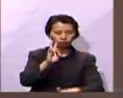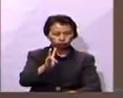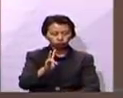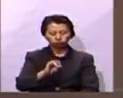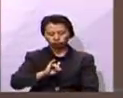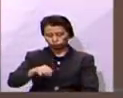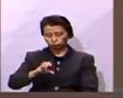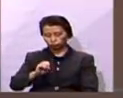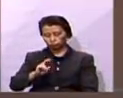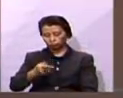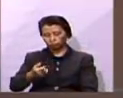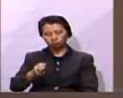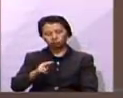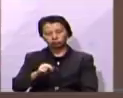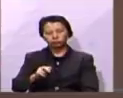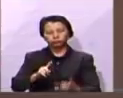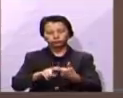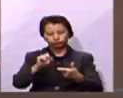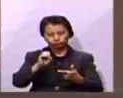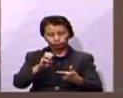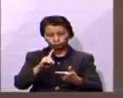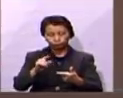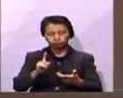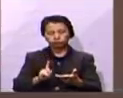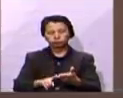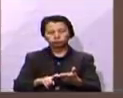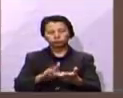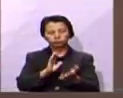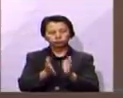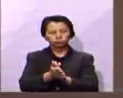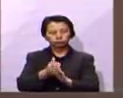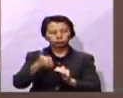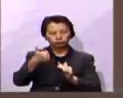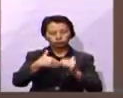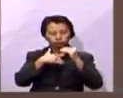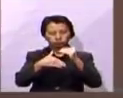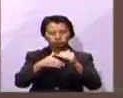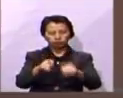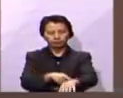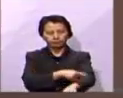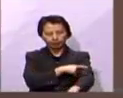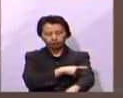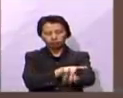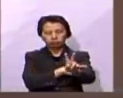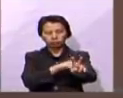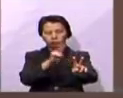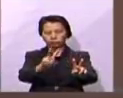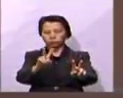Androni Giacottoli, Sidon Mac Manuel Belletti muncul juara peringkat terpanjang sejauh